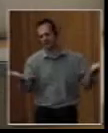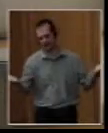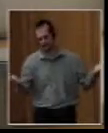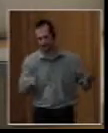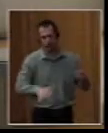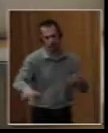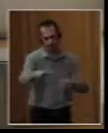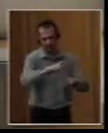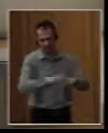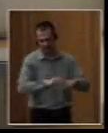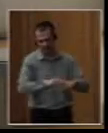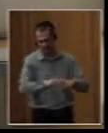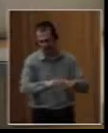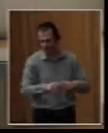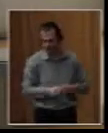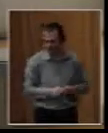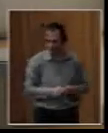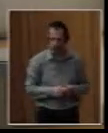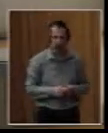Αναμφίβολα επίσης,